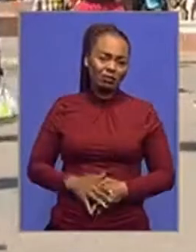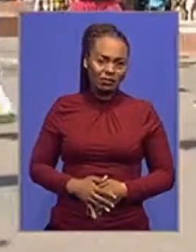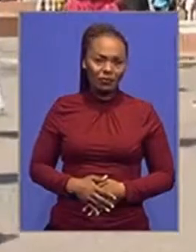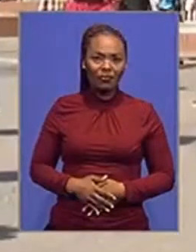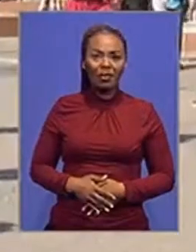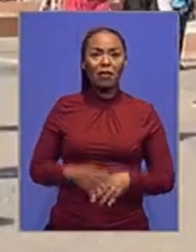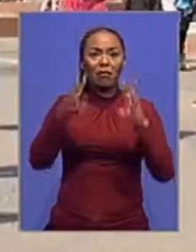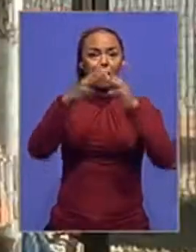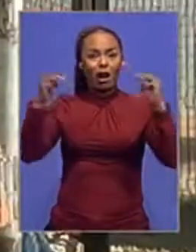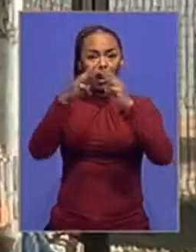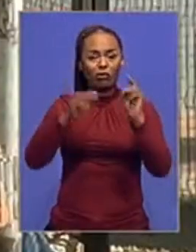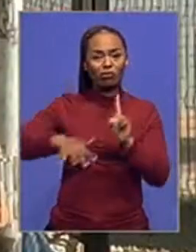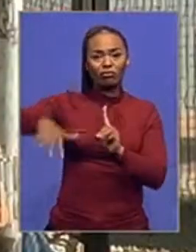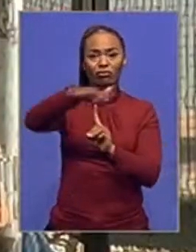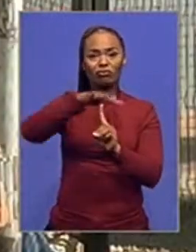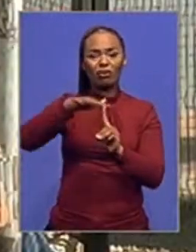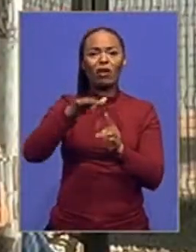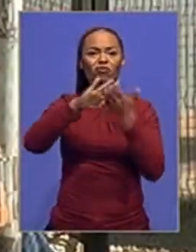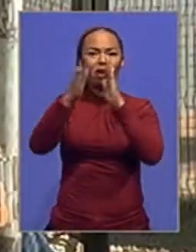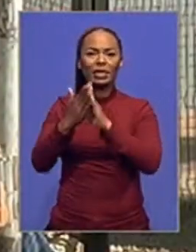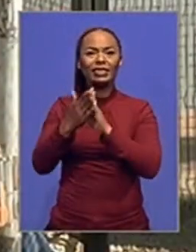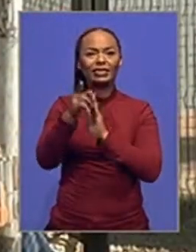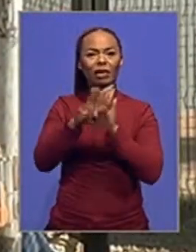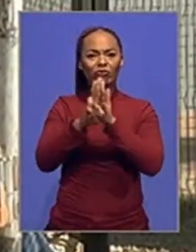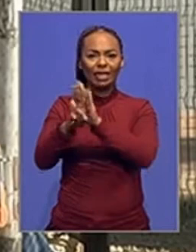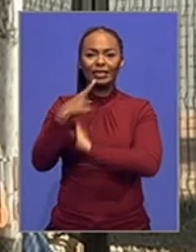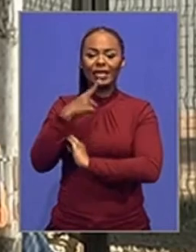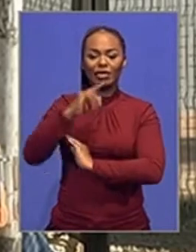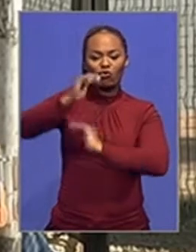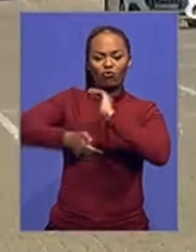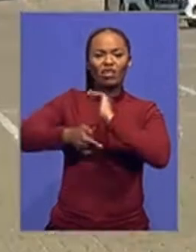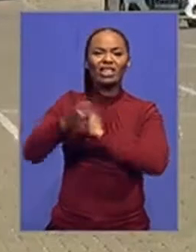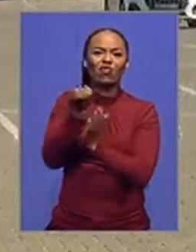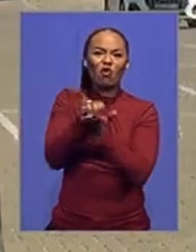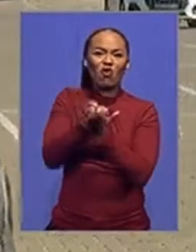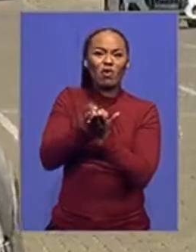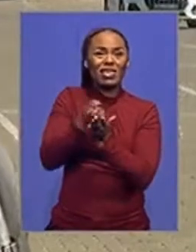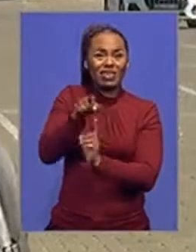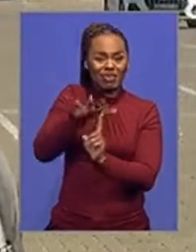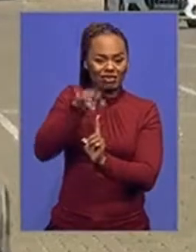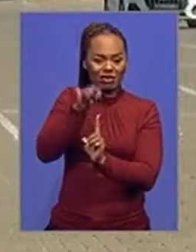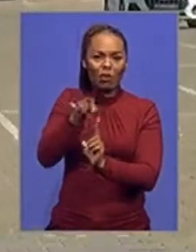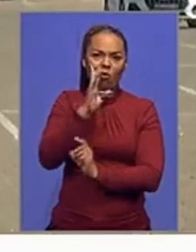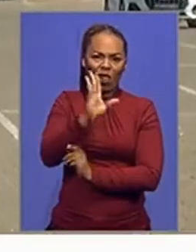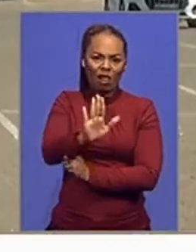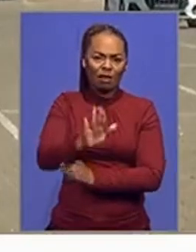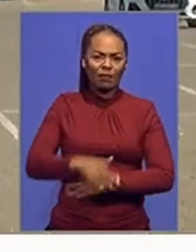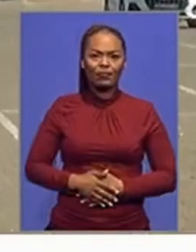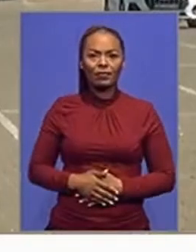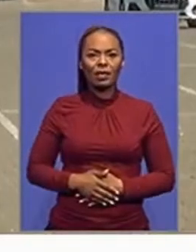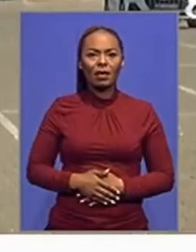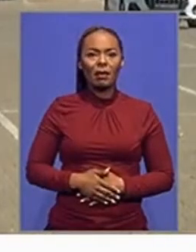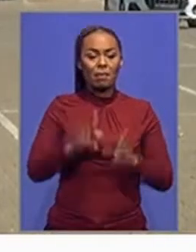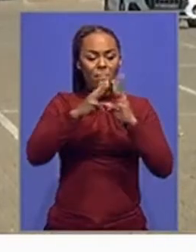Mangaung Concerned Citizens se re se ya go šireletša ekonomi ya toropo ya bona. Re le Mangaung Concerned Community